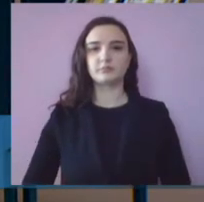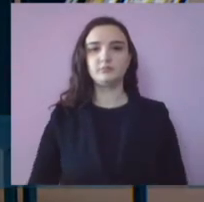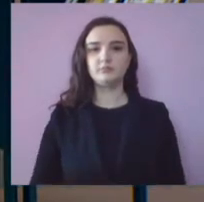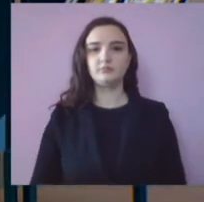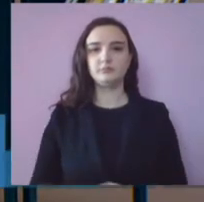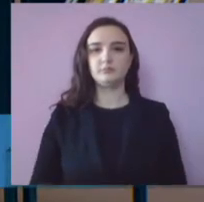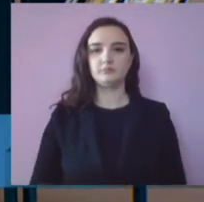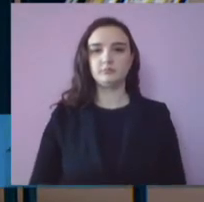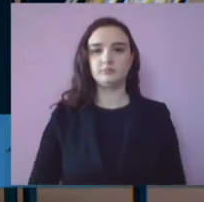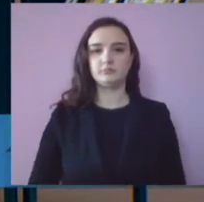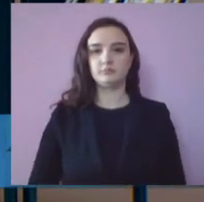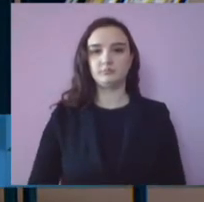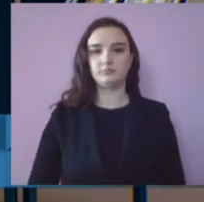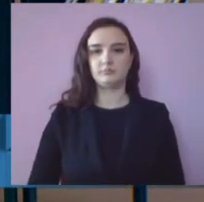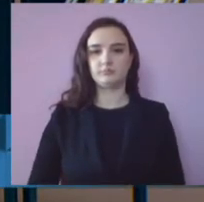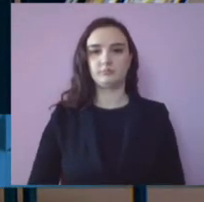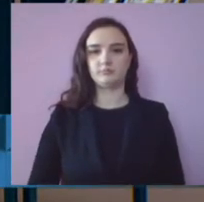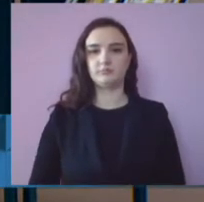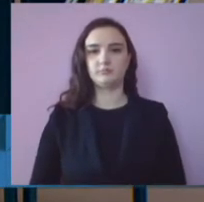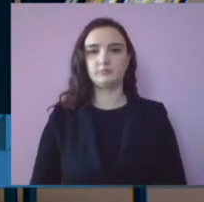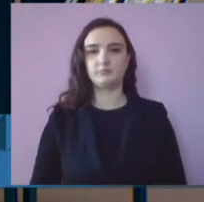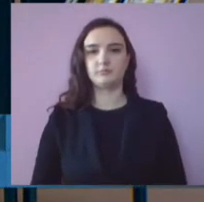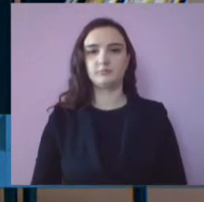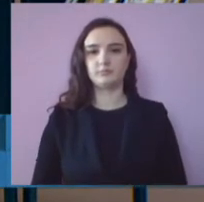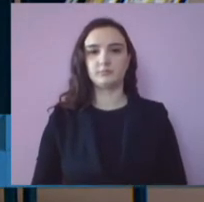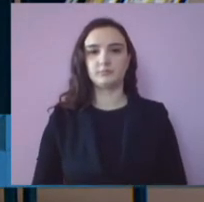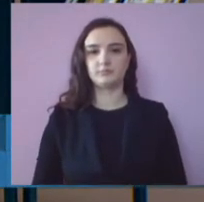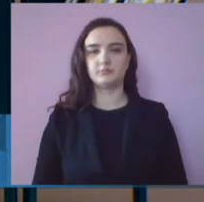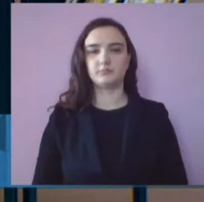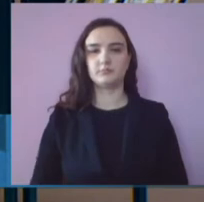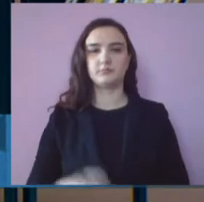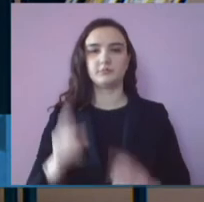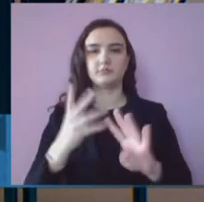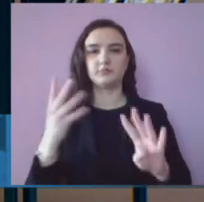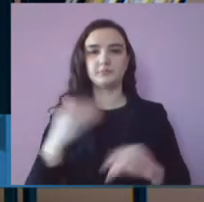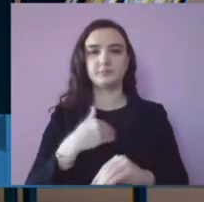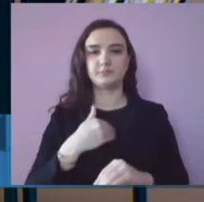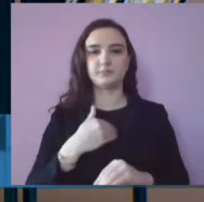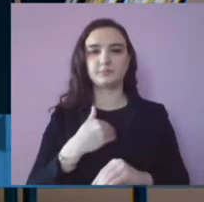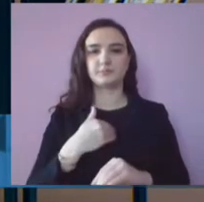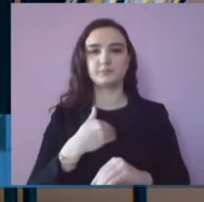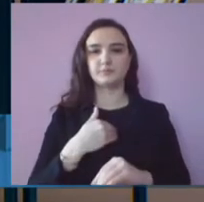მე მინდა დიდი მადლიერება როგორც ერთ-ერთმა